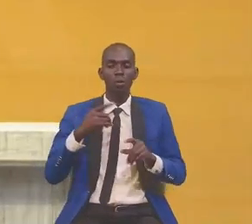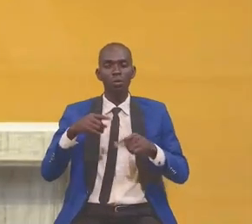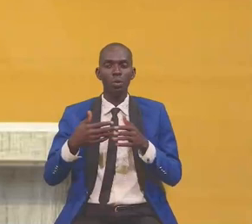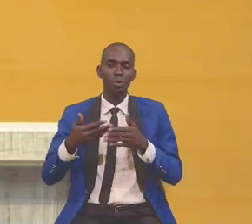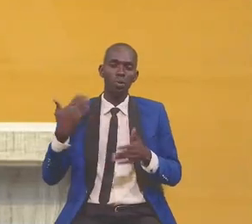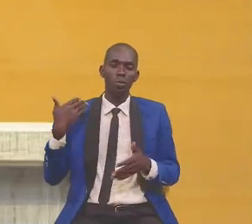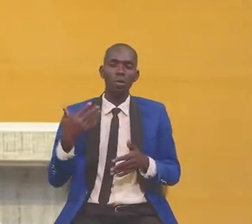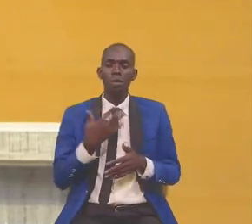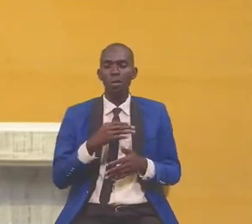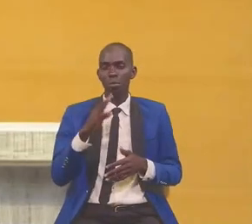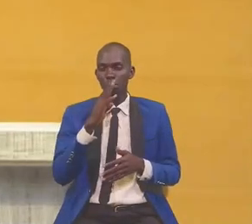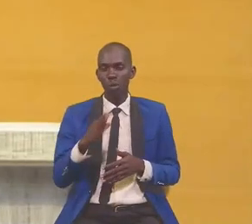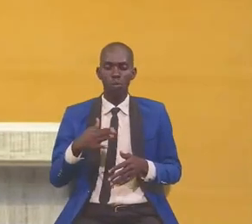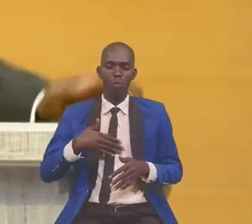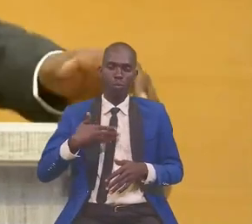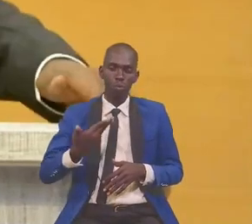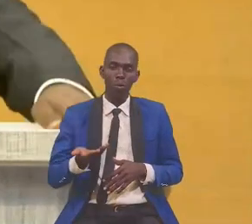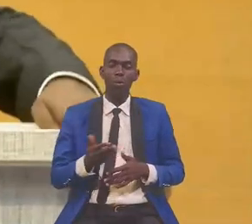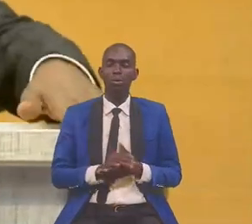soit disposée